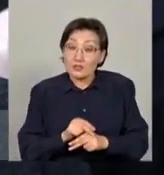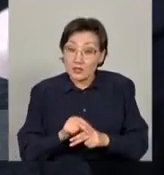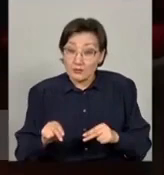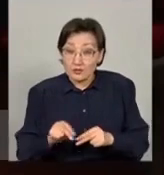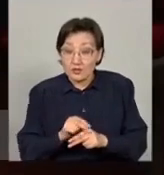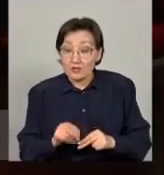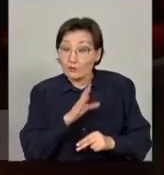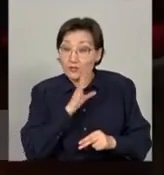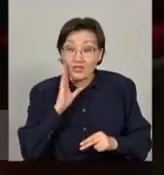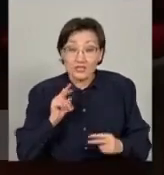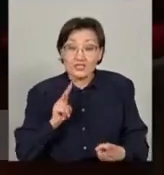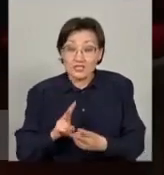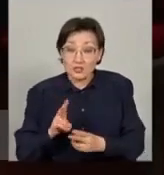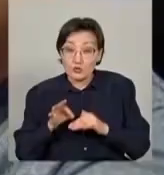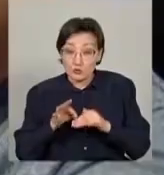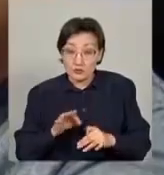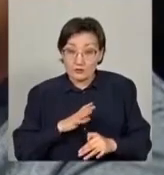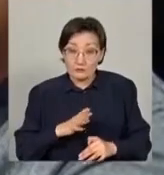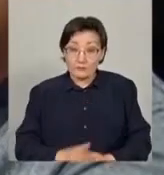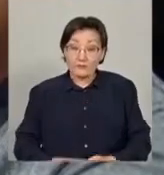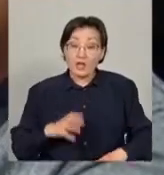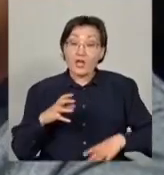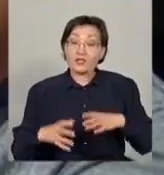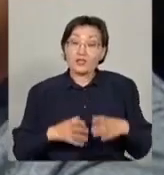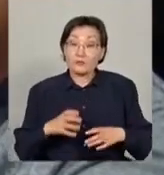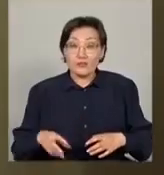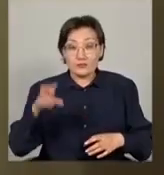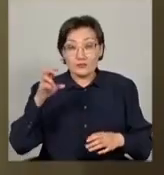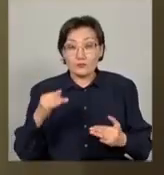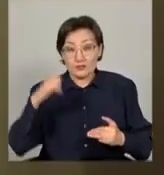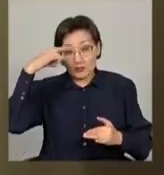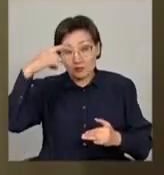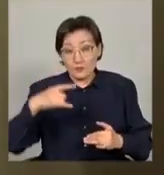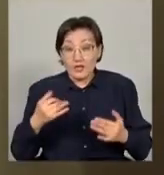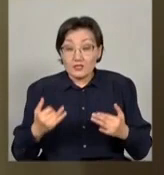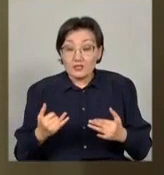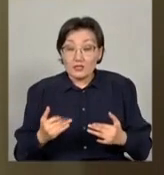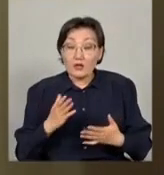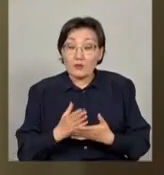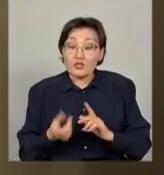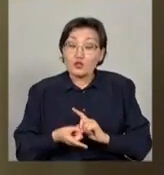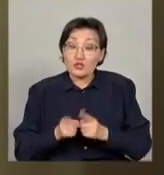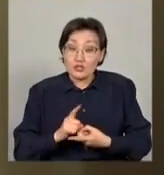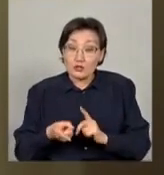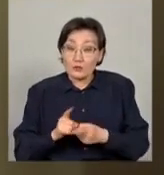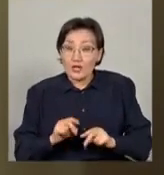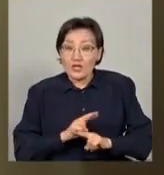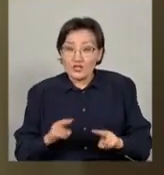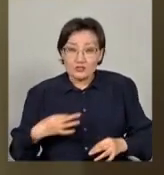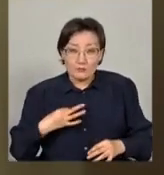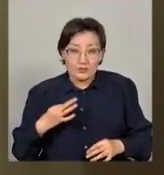отырған аналармен кездесу өткізді. Әлемдегі, елдегі бүгінгі болып жатқан өзгерістер ешкімді